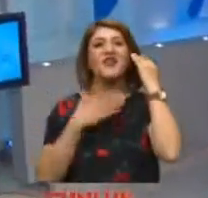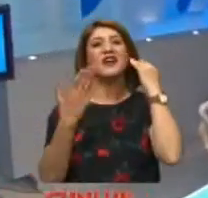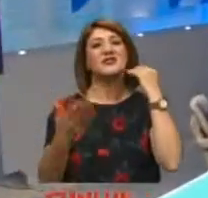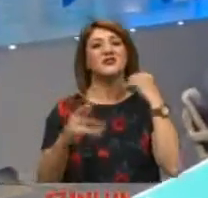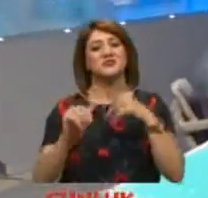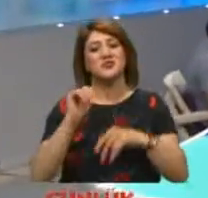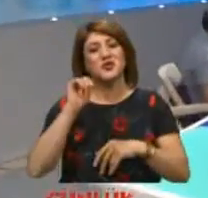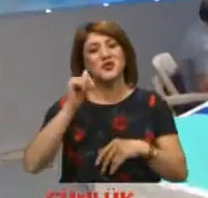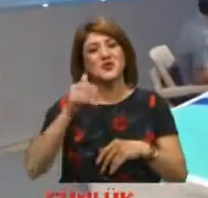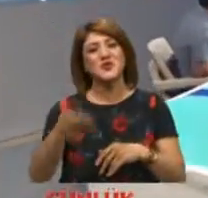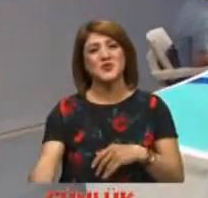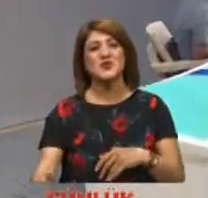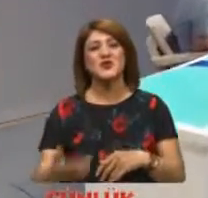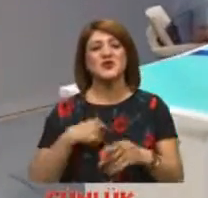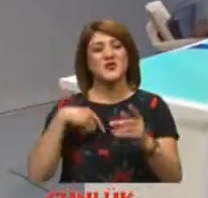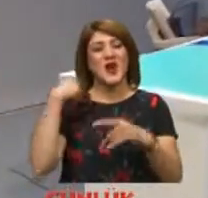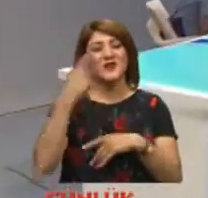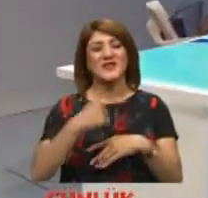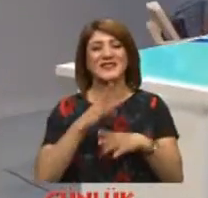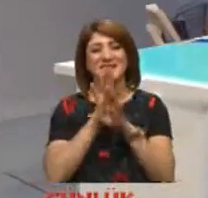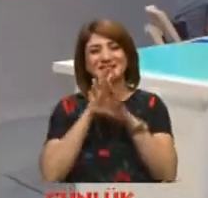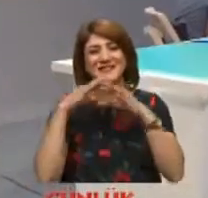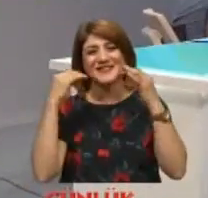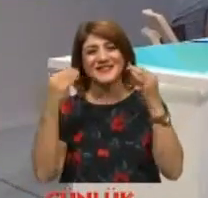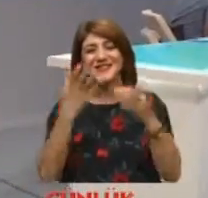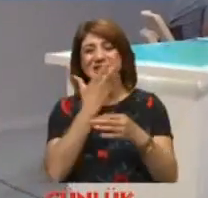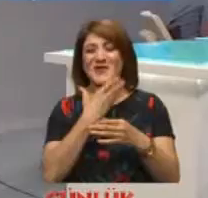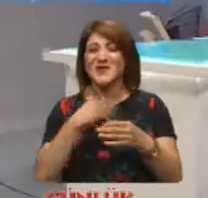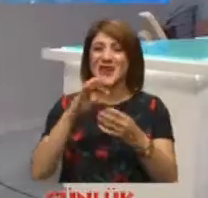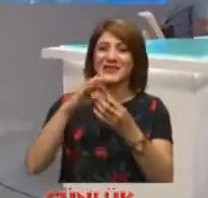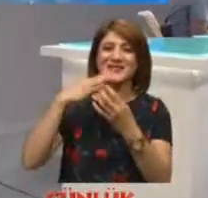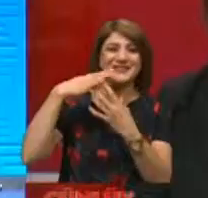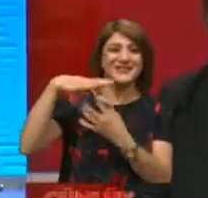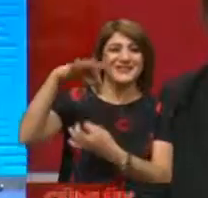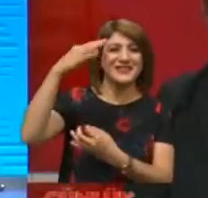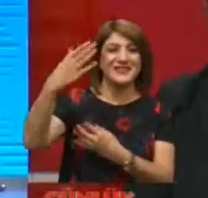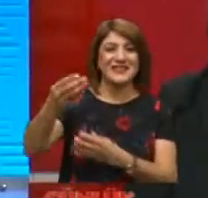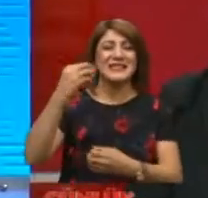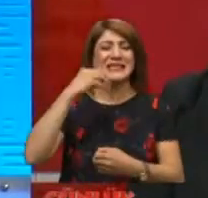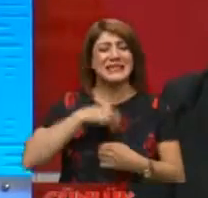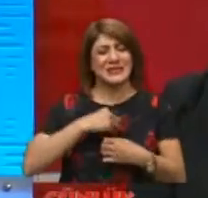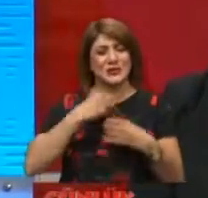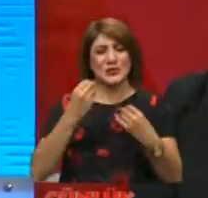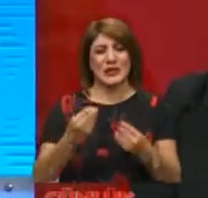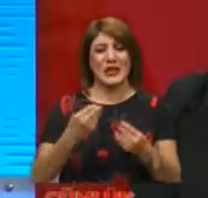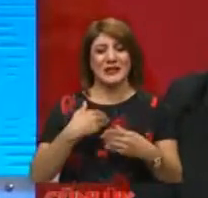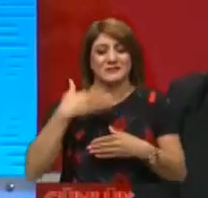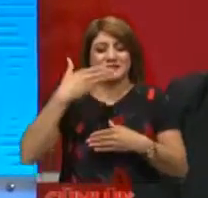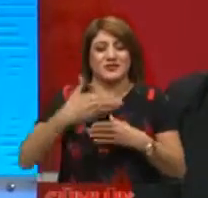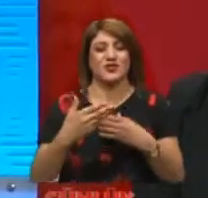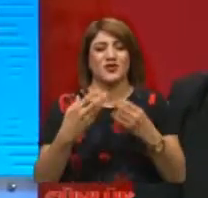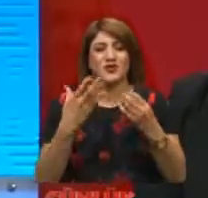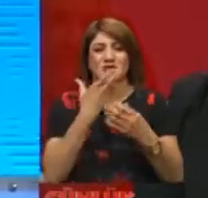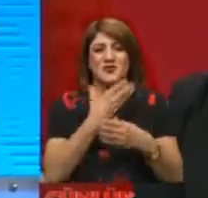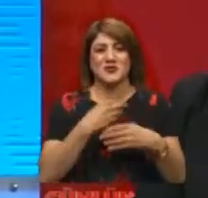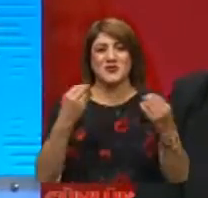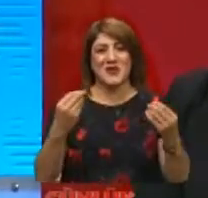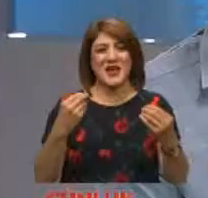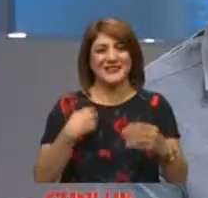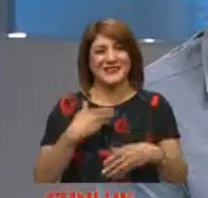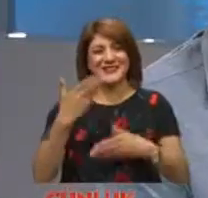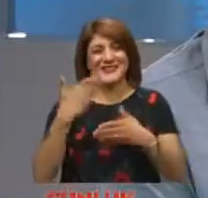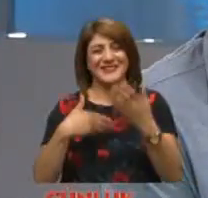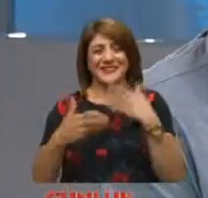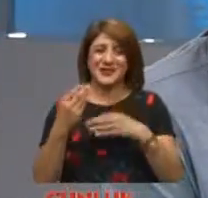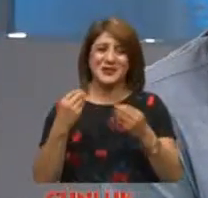Efendim günümüzün neşesi, haftamızın neşesi, güzel insan, içi güzel, dışı daha da gittikçe de güzelleşiyor. Mani gibi gidiyordu